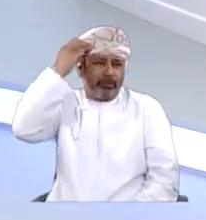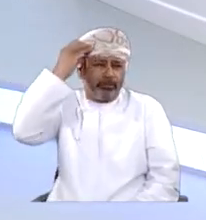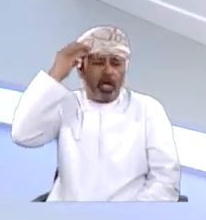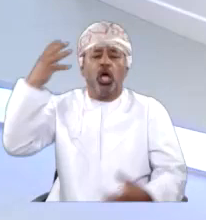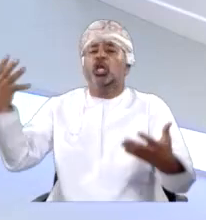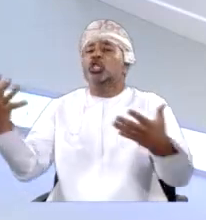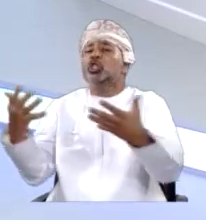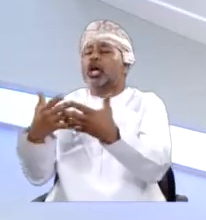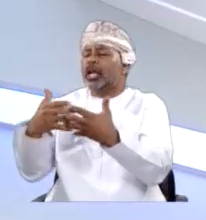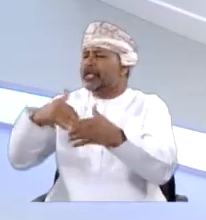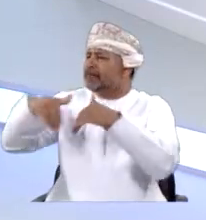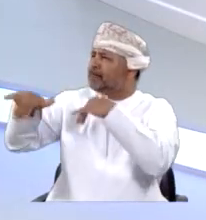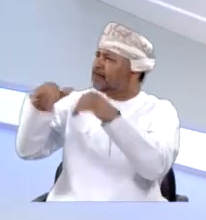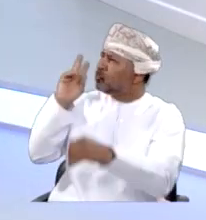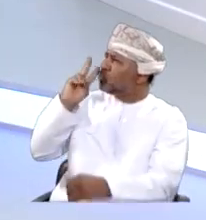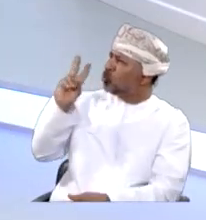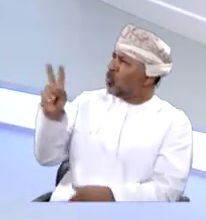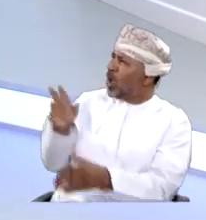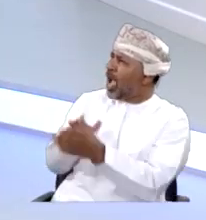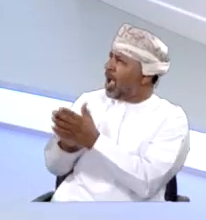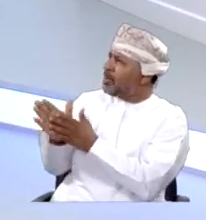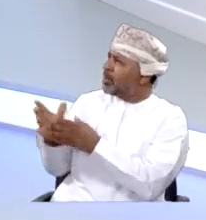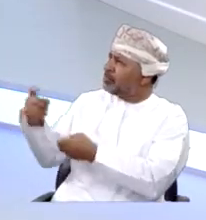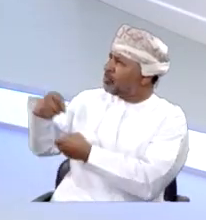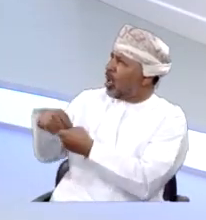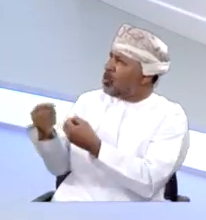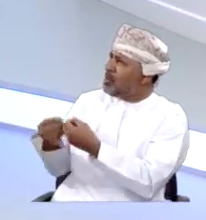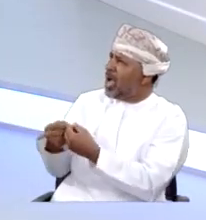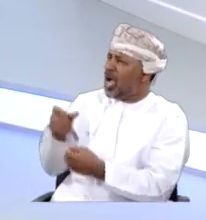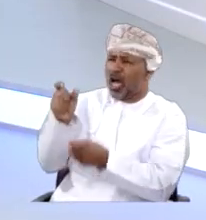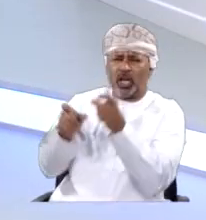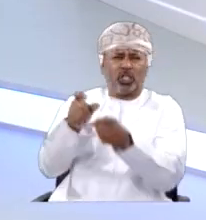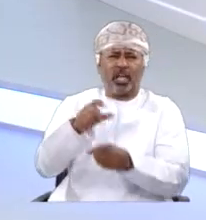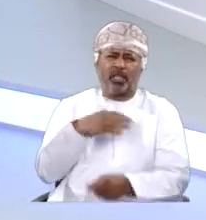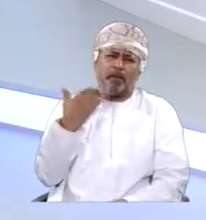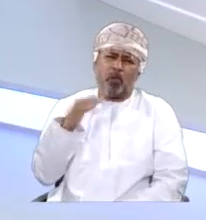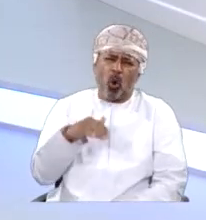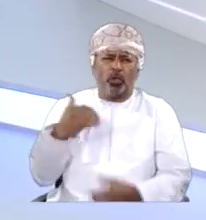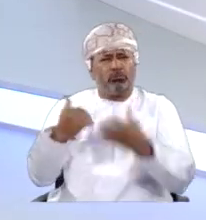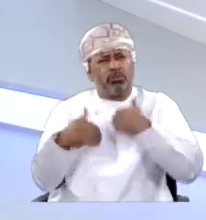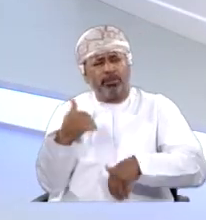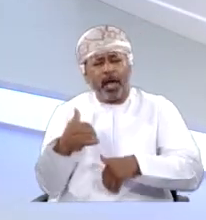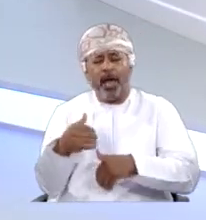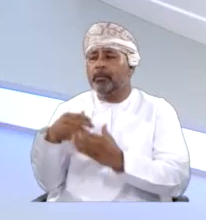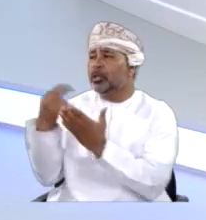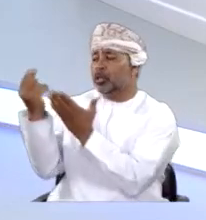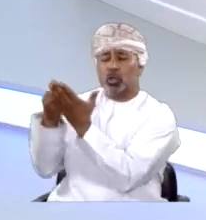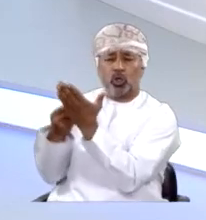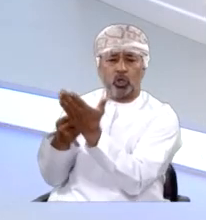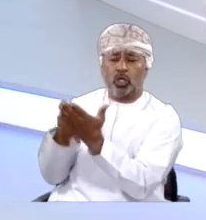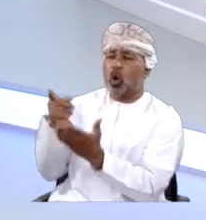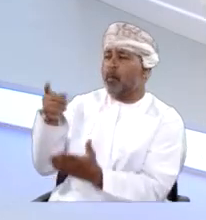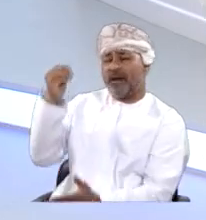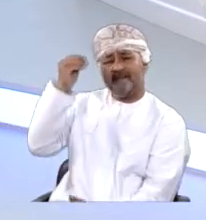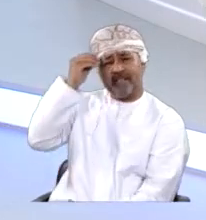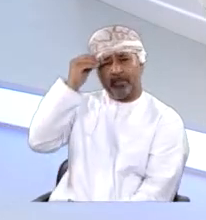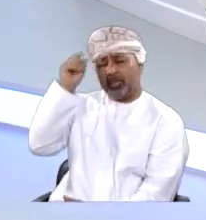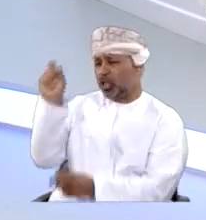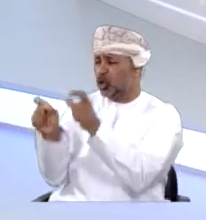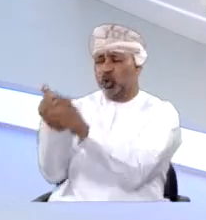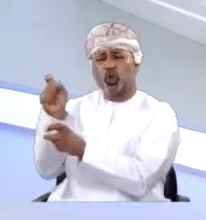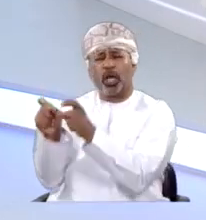ويشاركونها المارة بهدف التفاعل مع الضحايا. ولأن الفن رسالة إنسانية يحاول هؤلاء